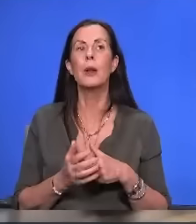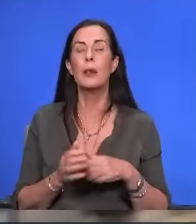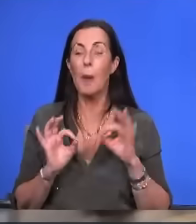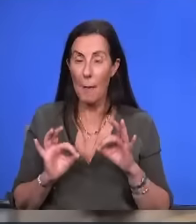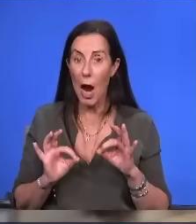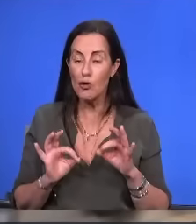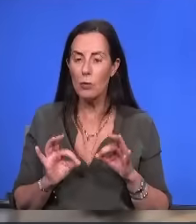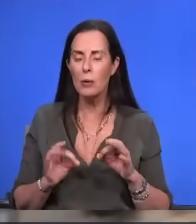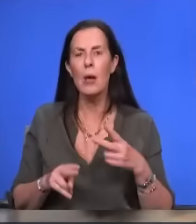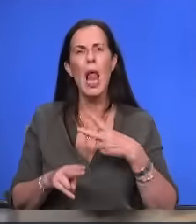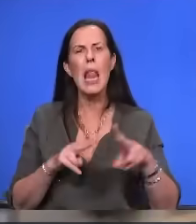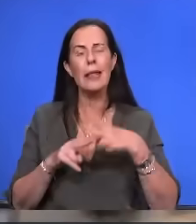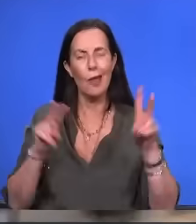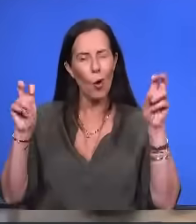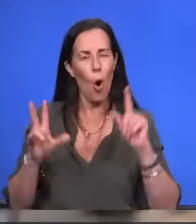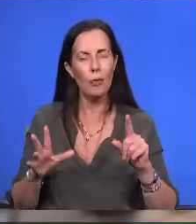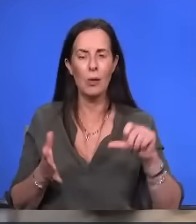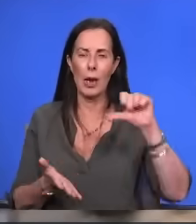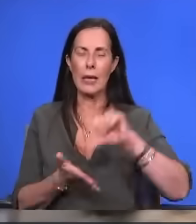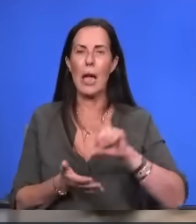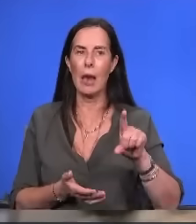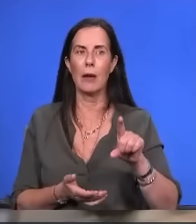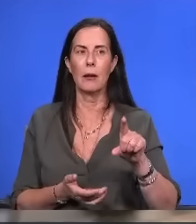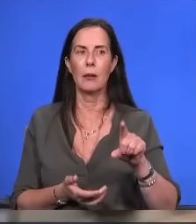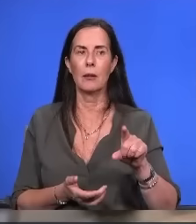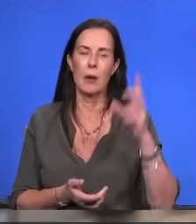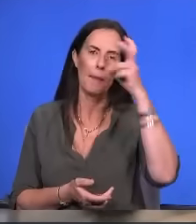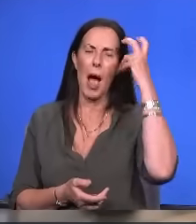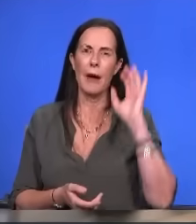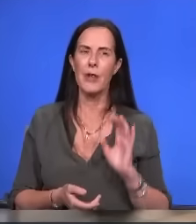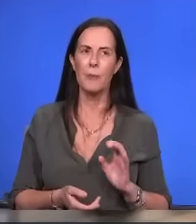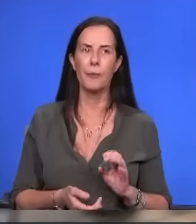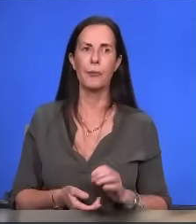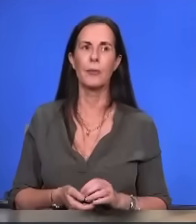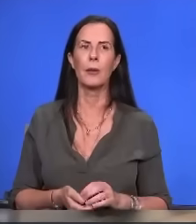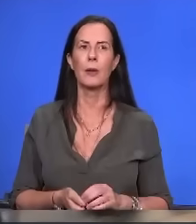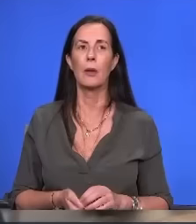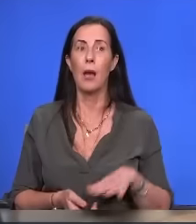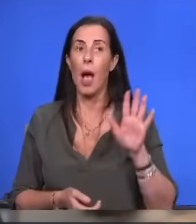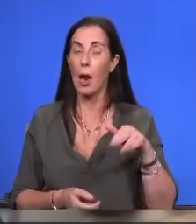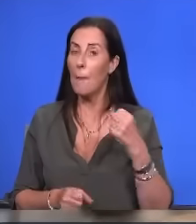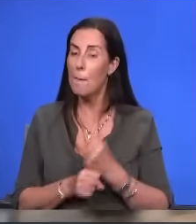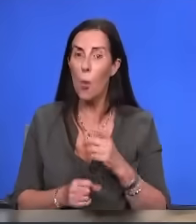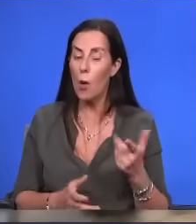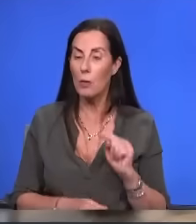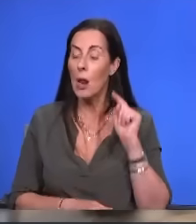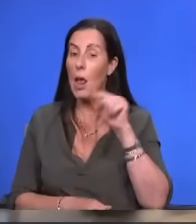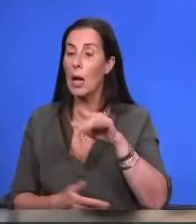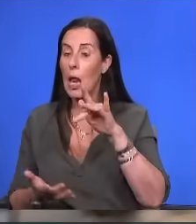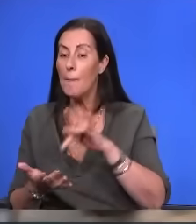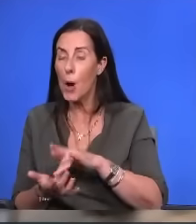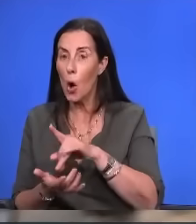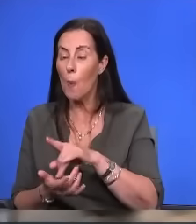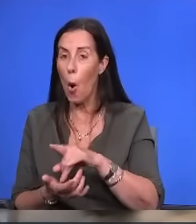אקטיבית לנקות את העיר מעלה אדומים מערבים, כולל פעולות של הגעה